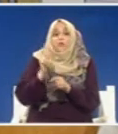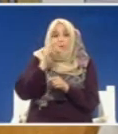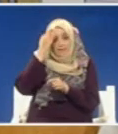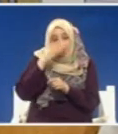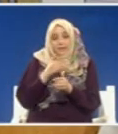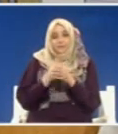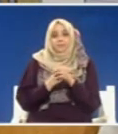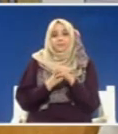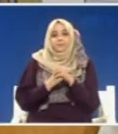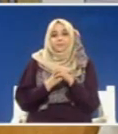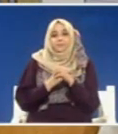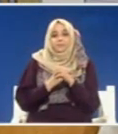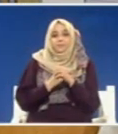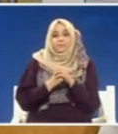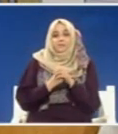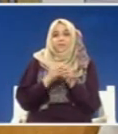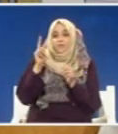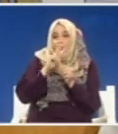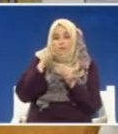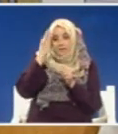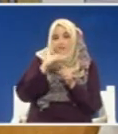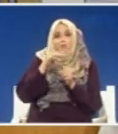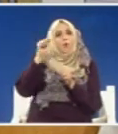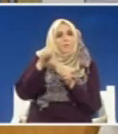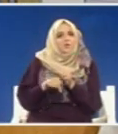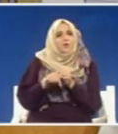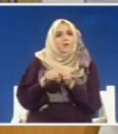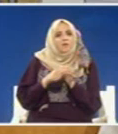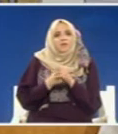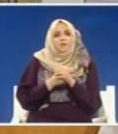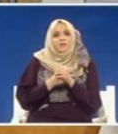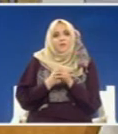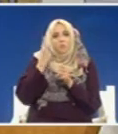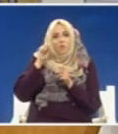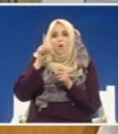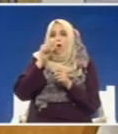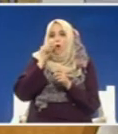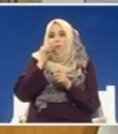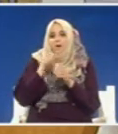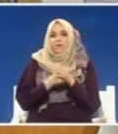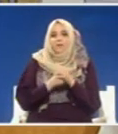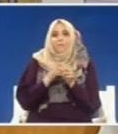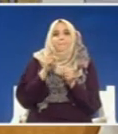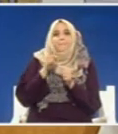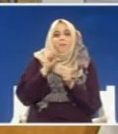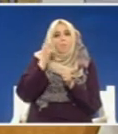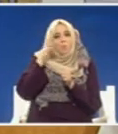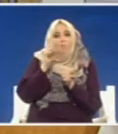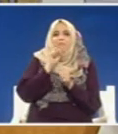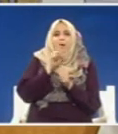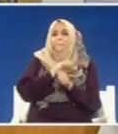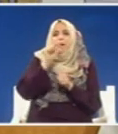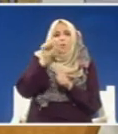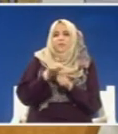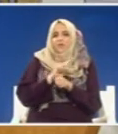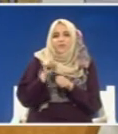بالضرورة، وهي فرض عين على بالنسبة للرجال، أما النساء فليست